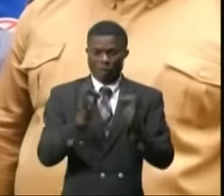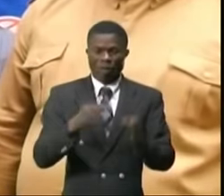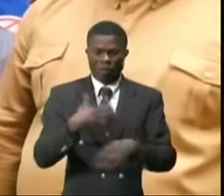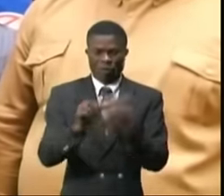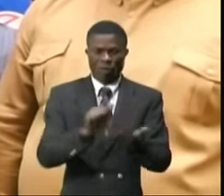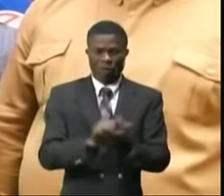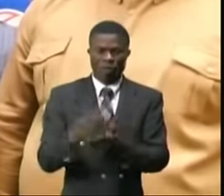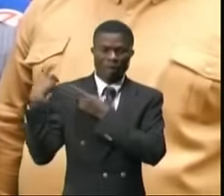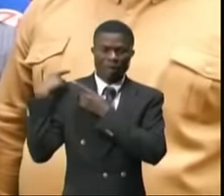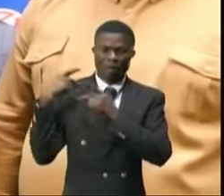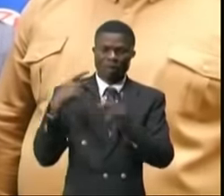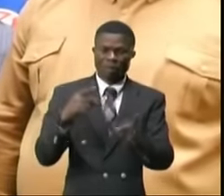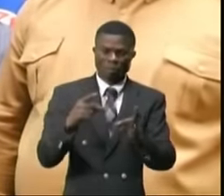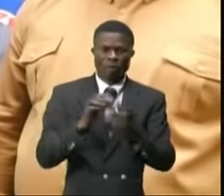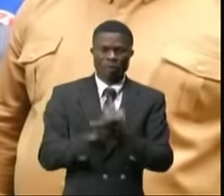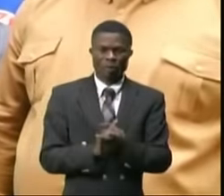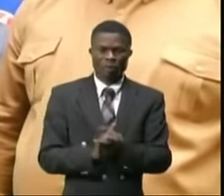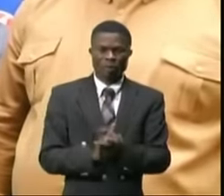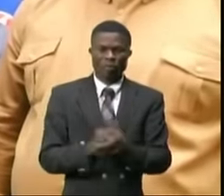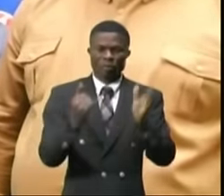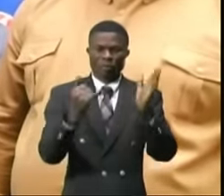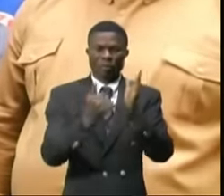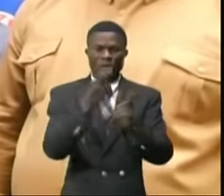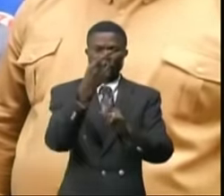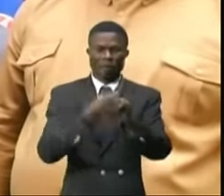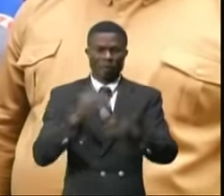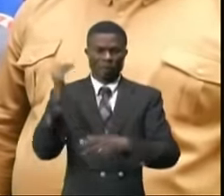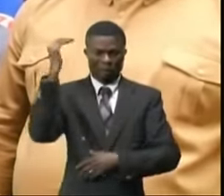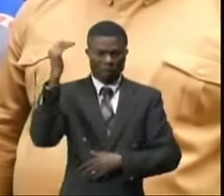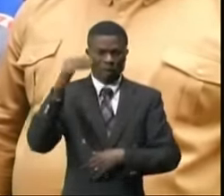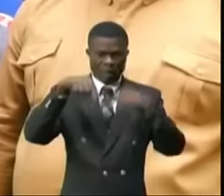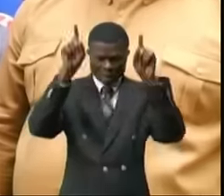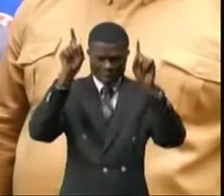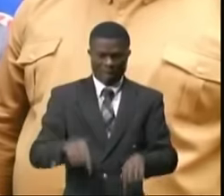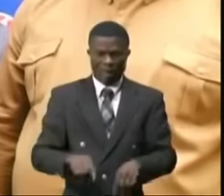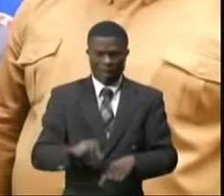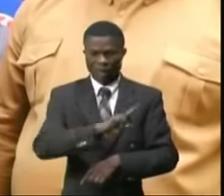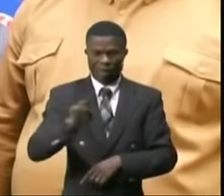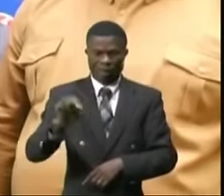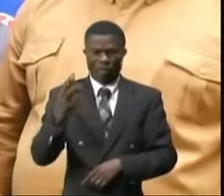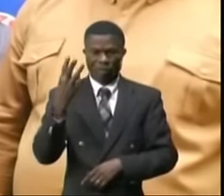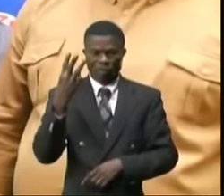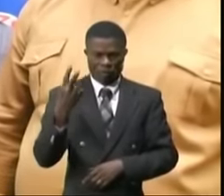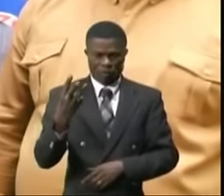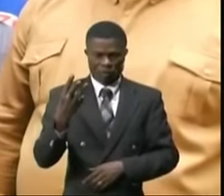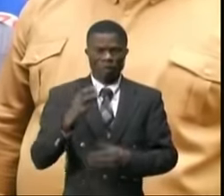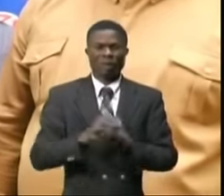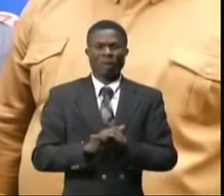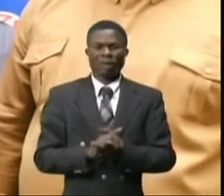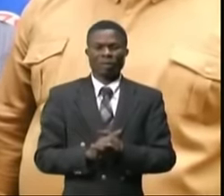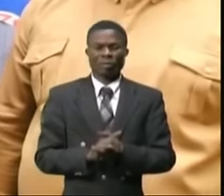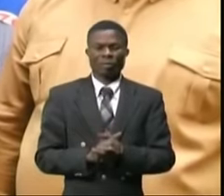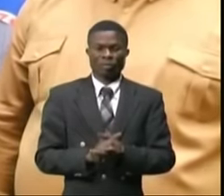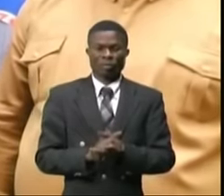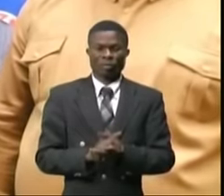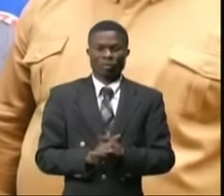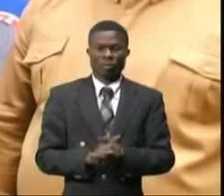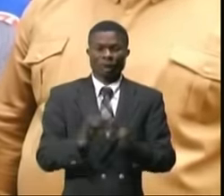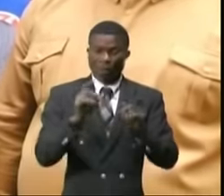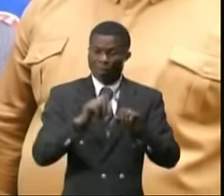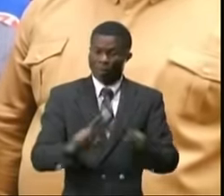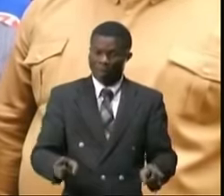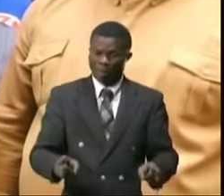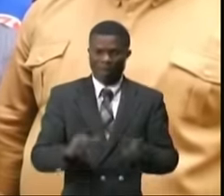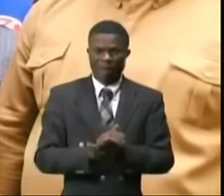fait depuis le 6 décembre, le 6 de ce mois, donc le mois de décembre.